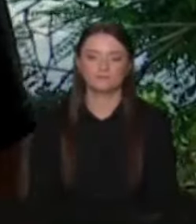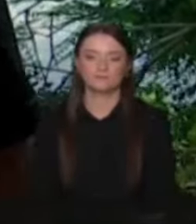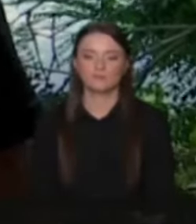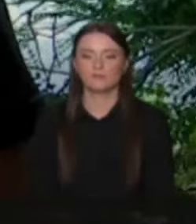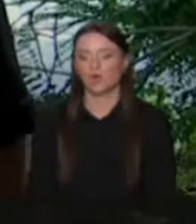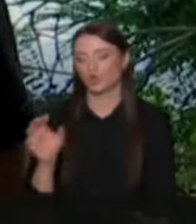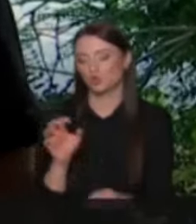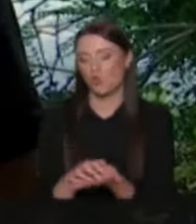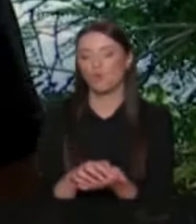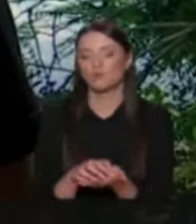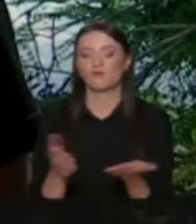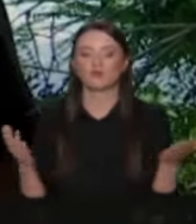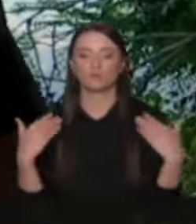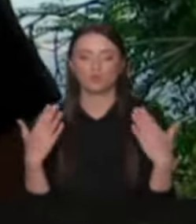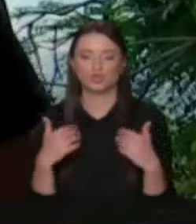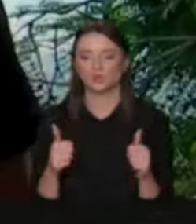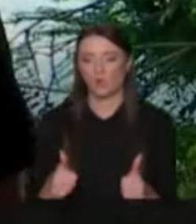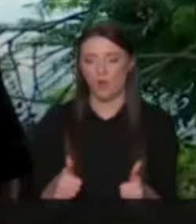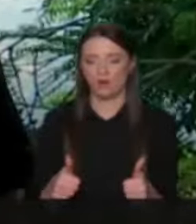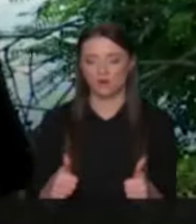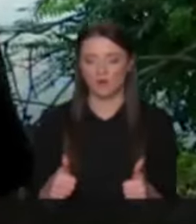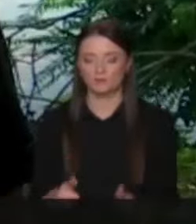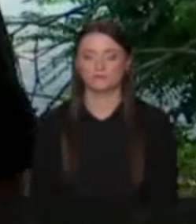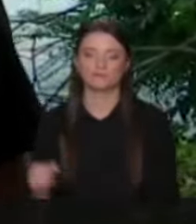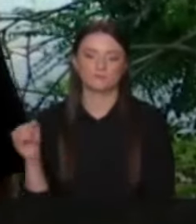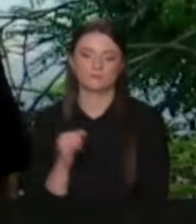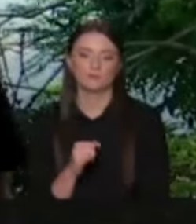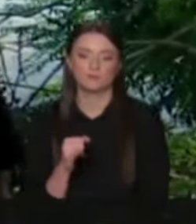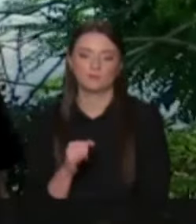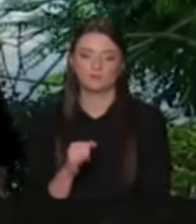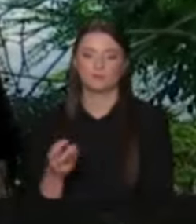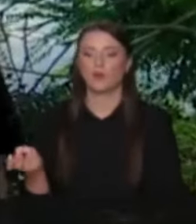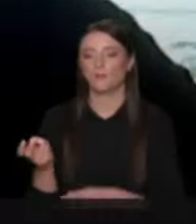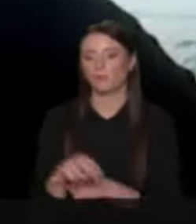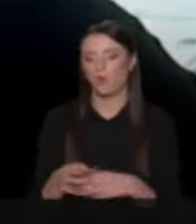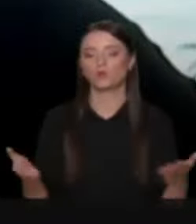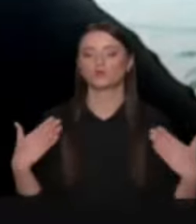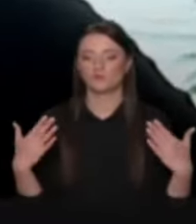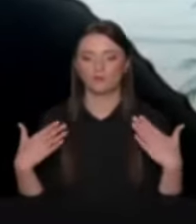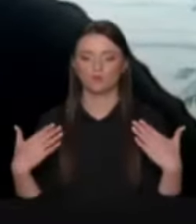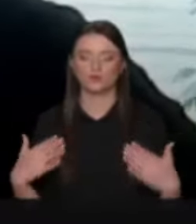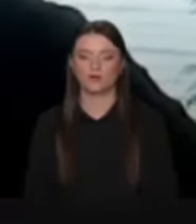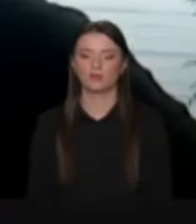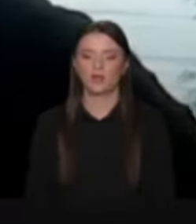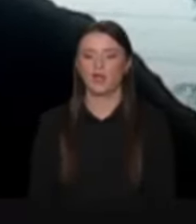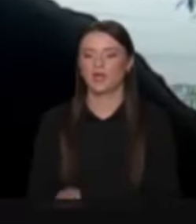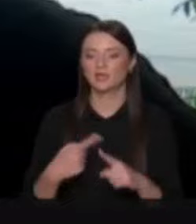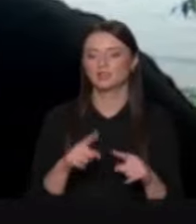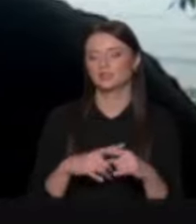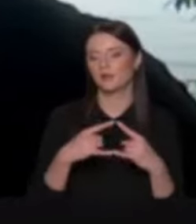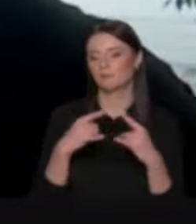зона відпочинку гарна. І приходиш відпочивати. Ці місточки